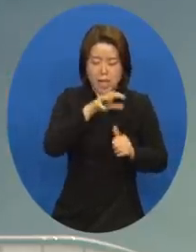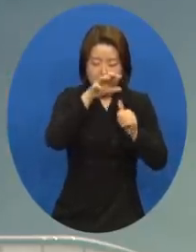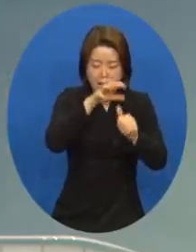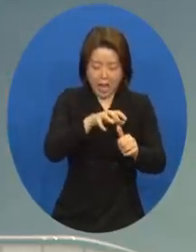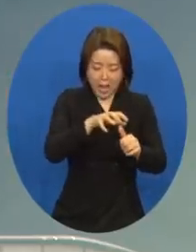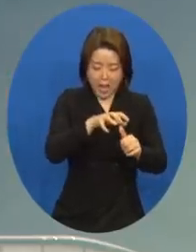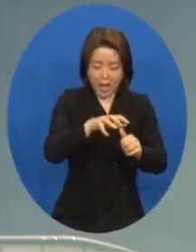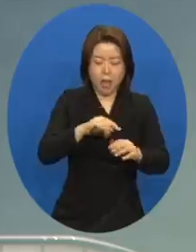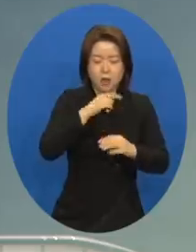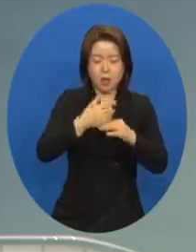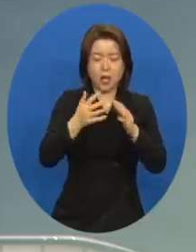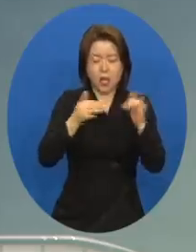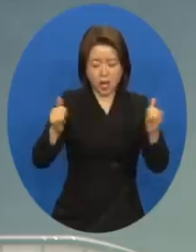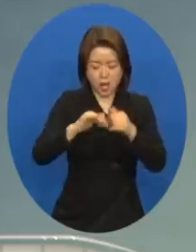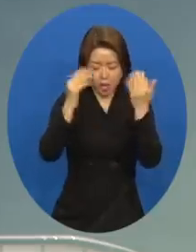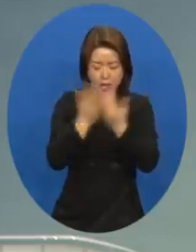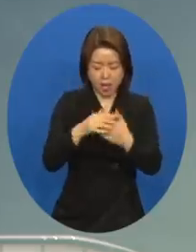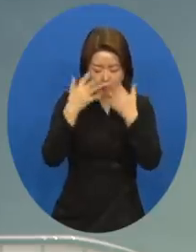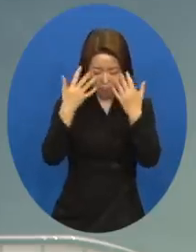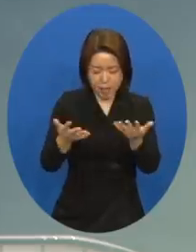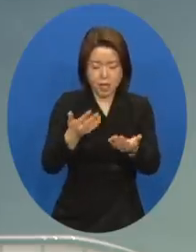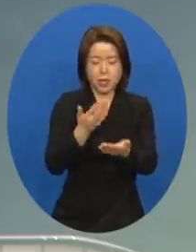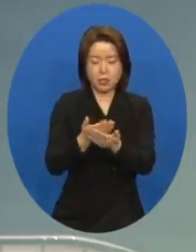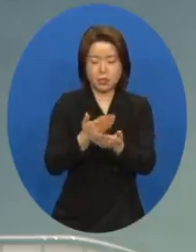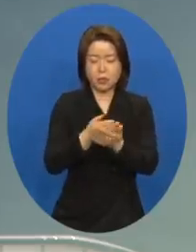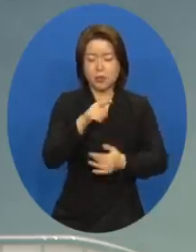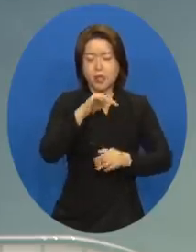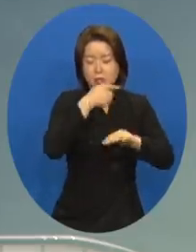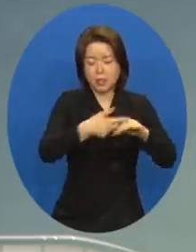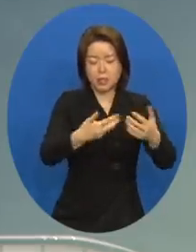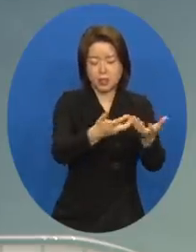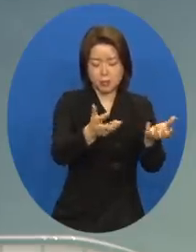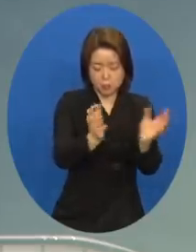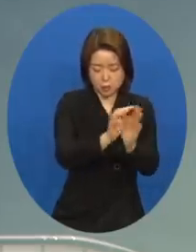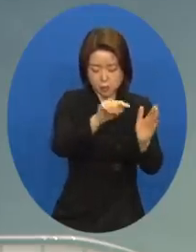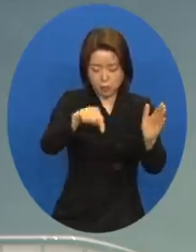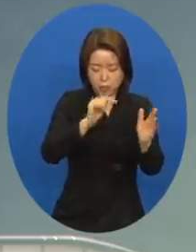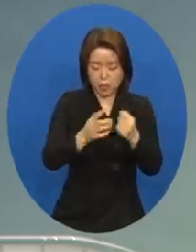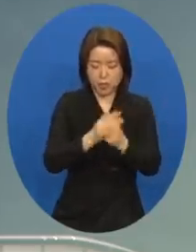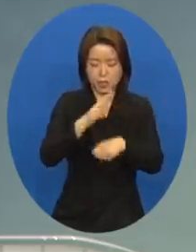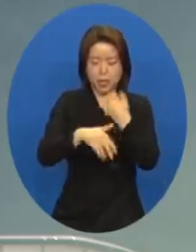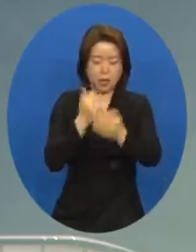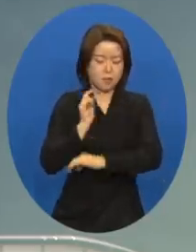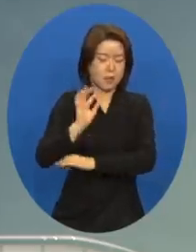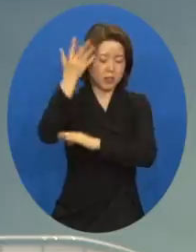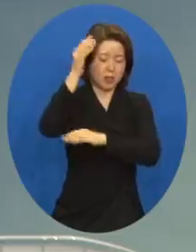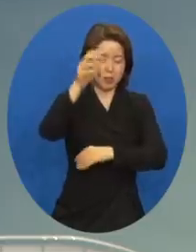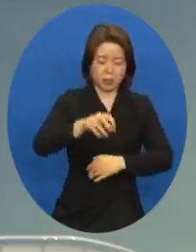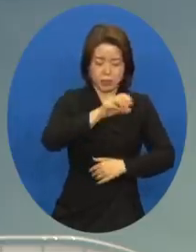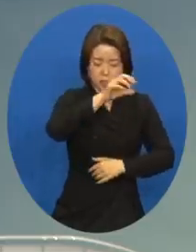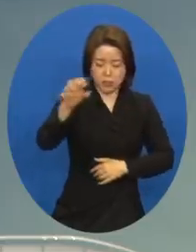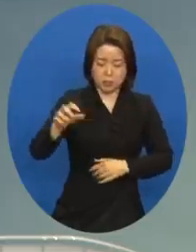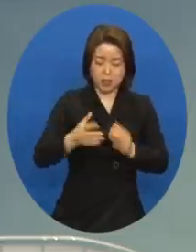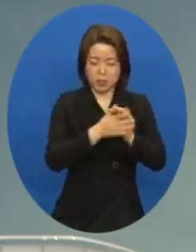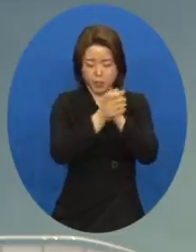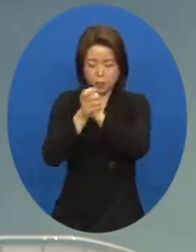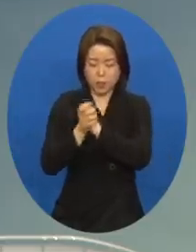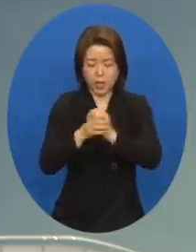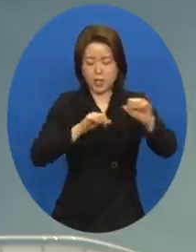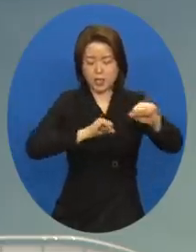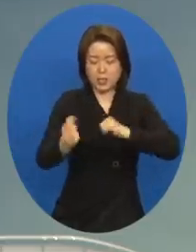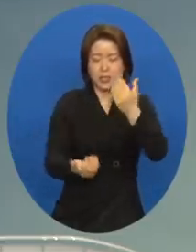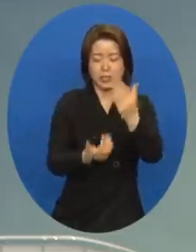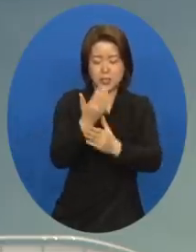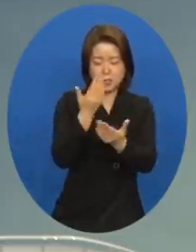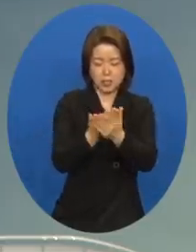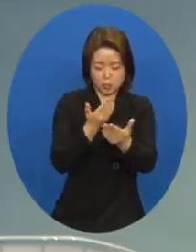속히 석방되고 이 민족의 하나님의 영광이 십자가의 화해의 역사가